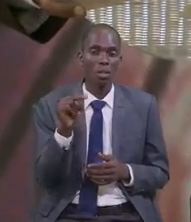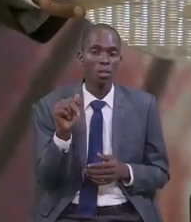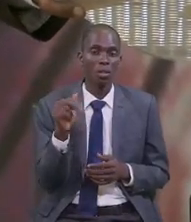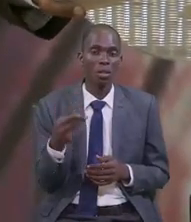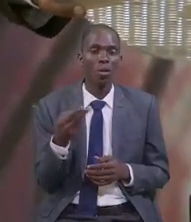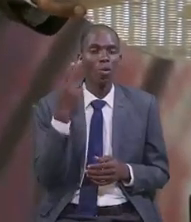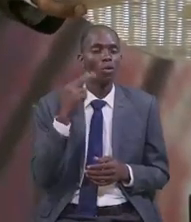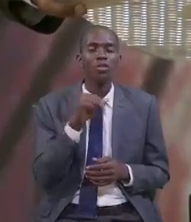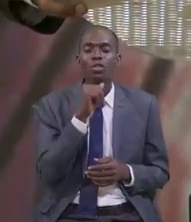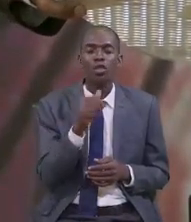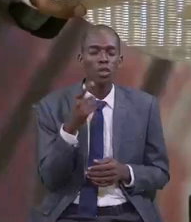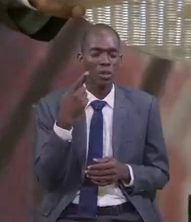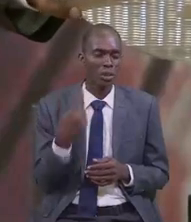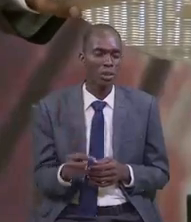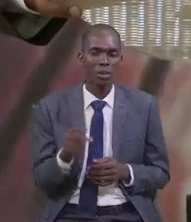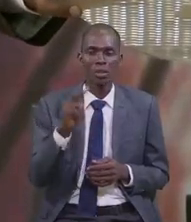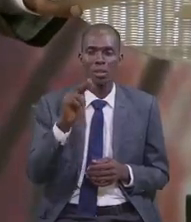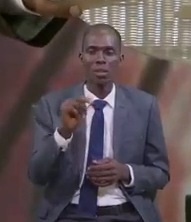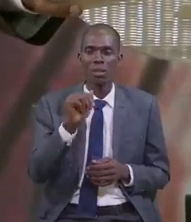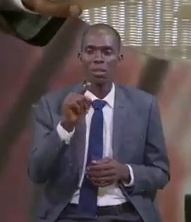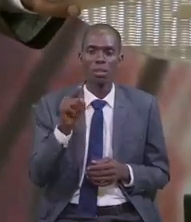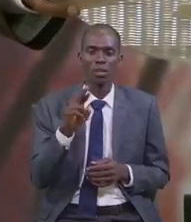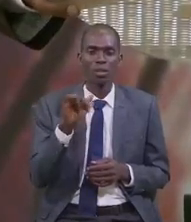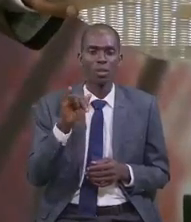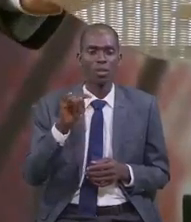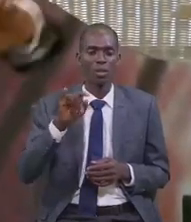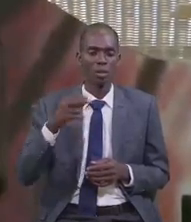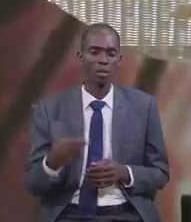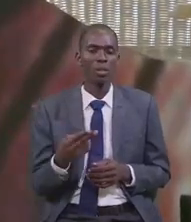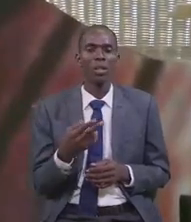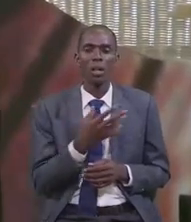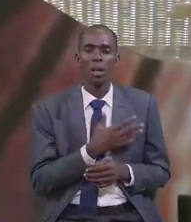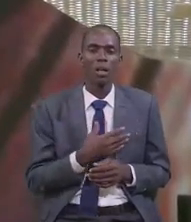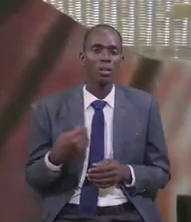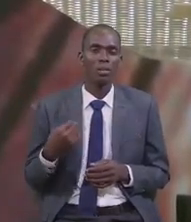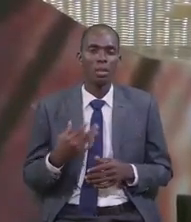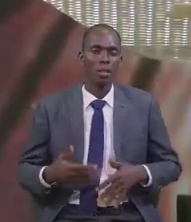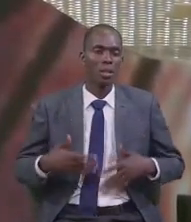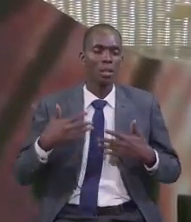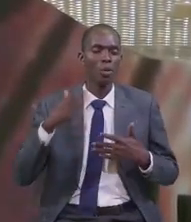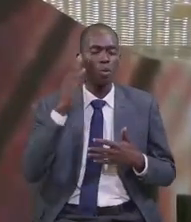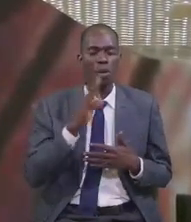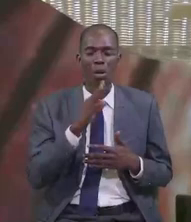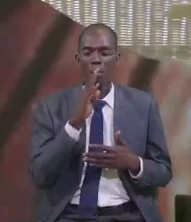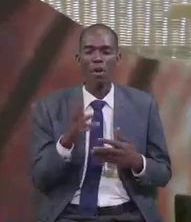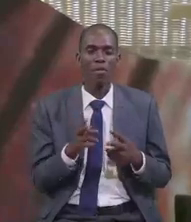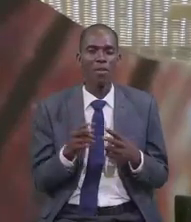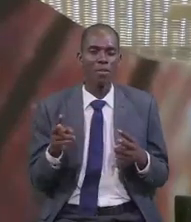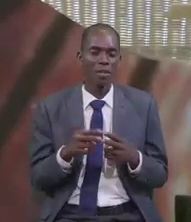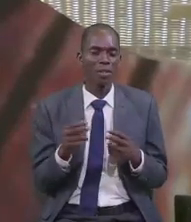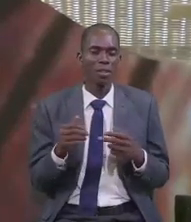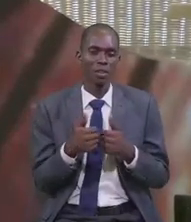Nazaréens, mais une maman qui doit naître, qui doit mettre au monde